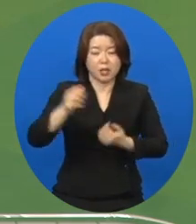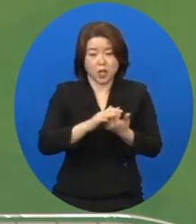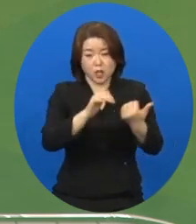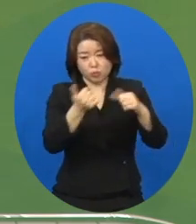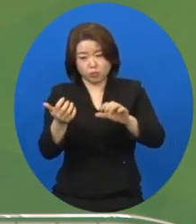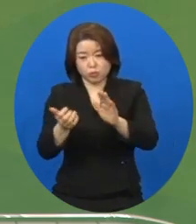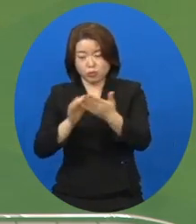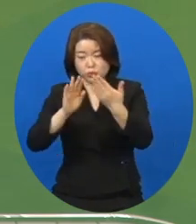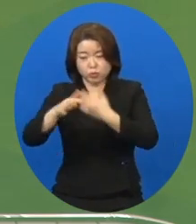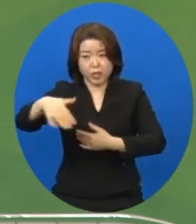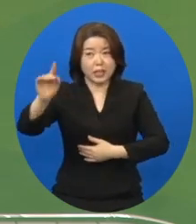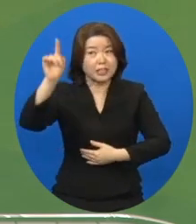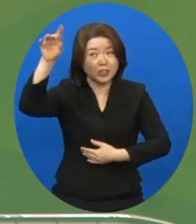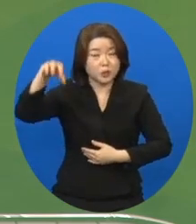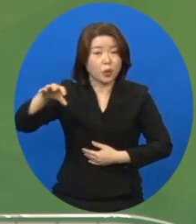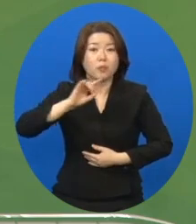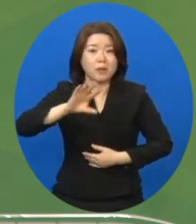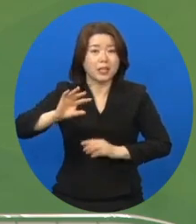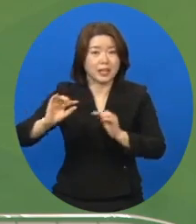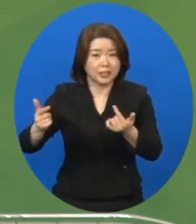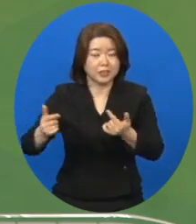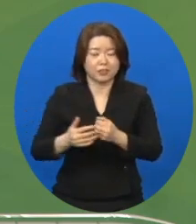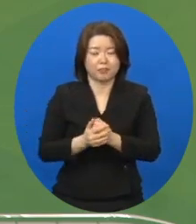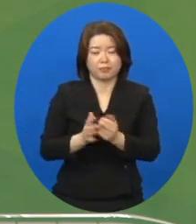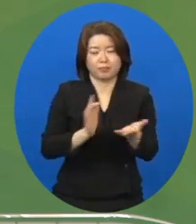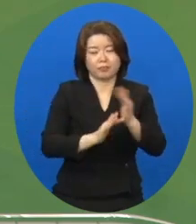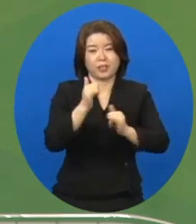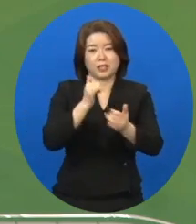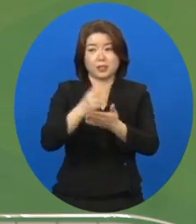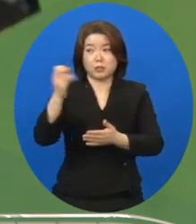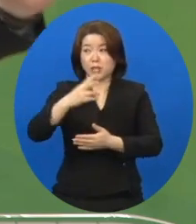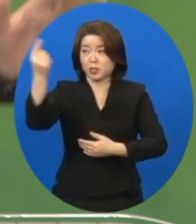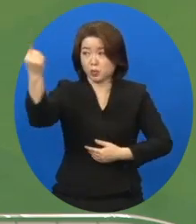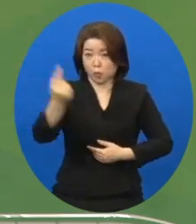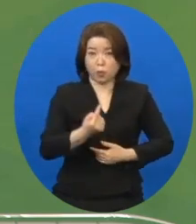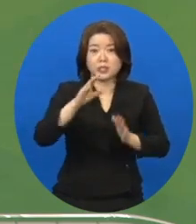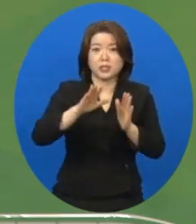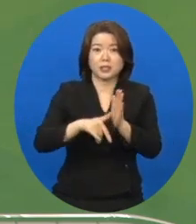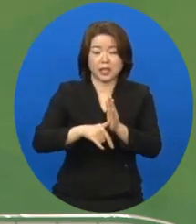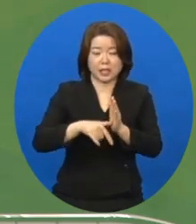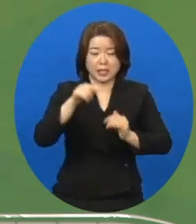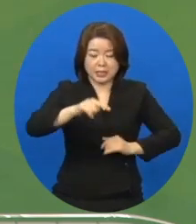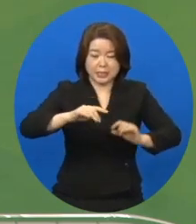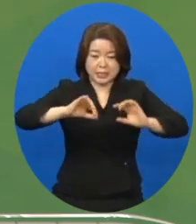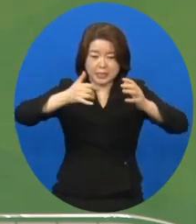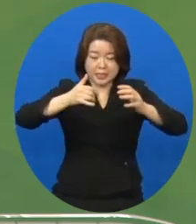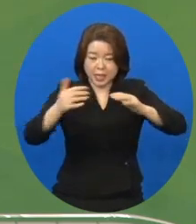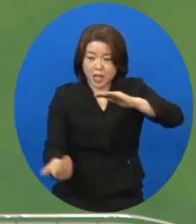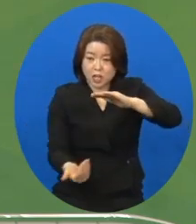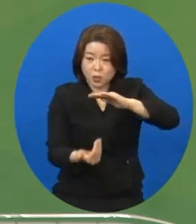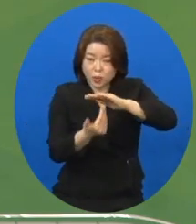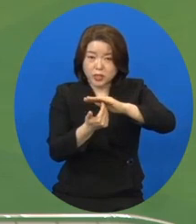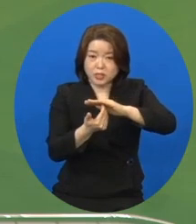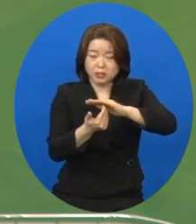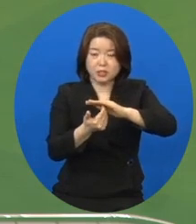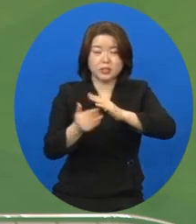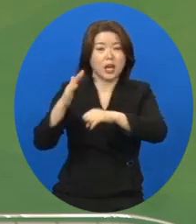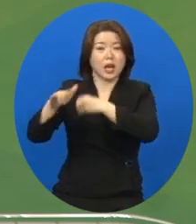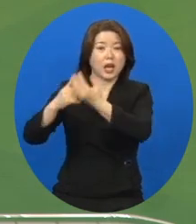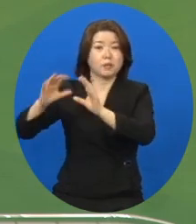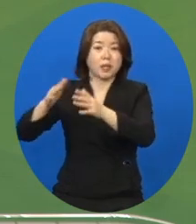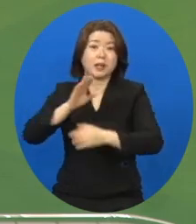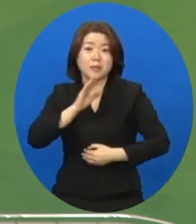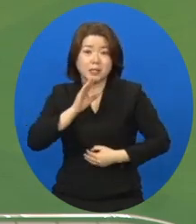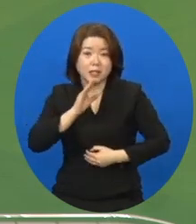아닙니다. 예수님이 재림에 오실 때 이 세상에 이루어지는 것이 하나님의 나라지만